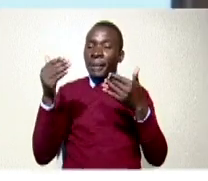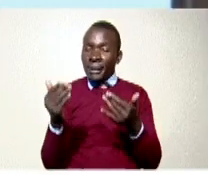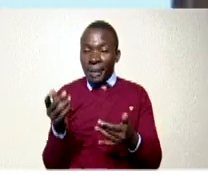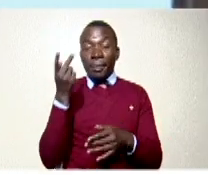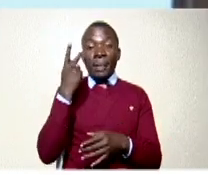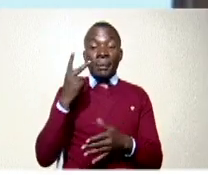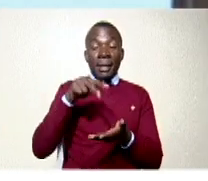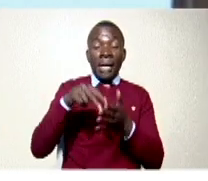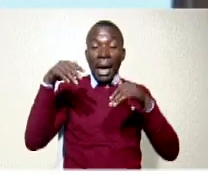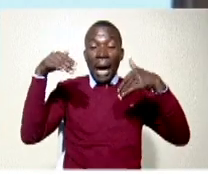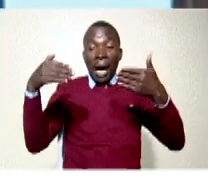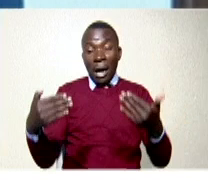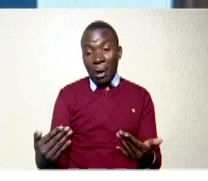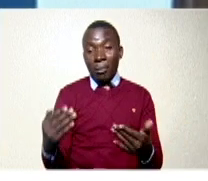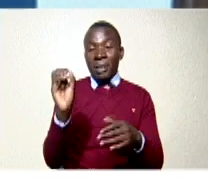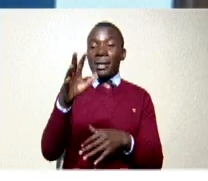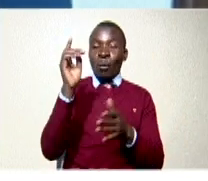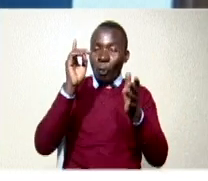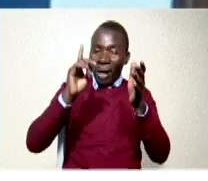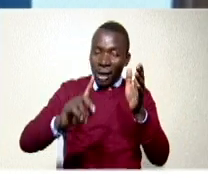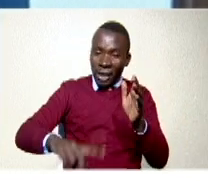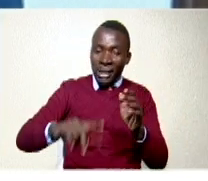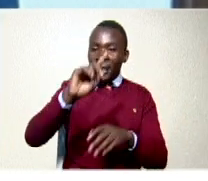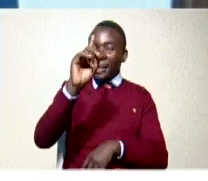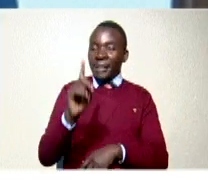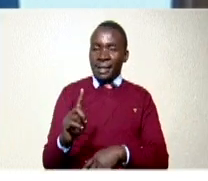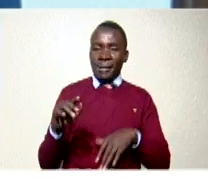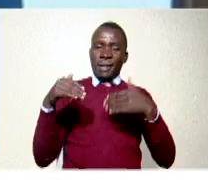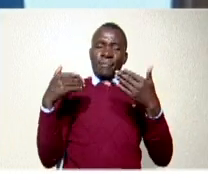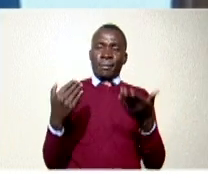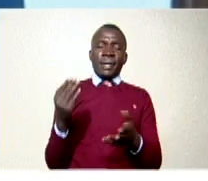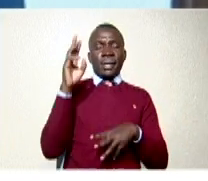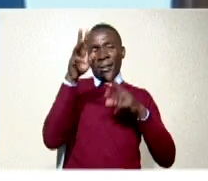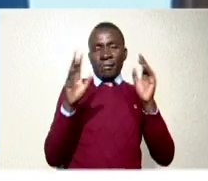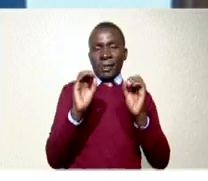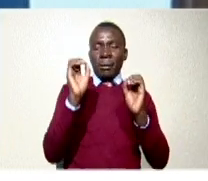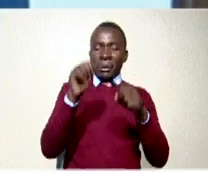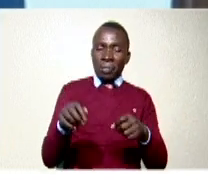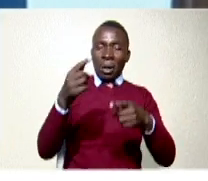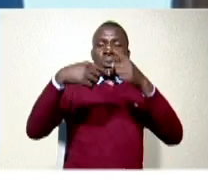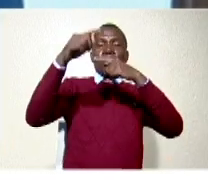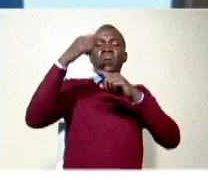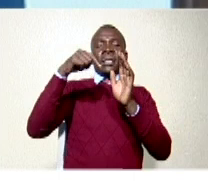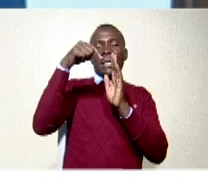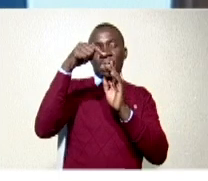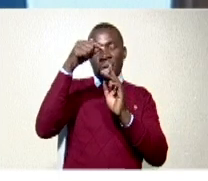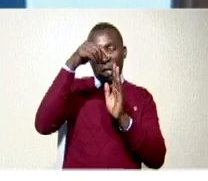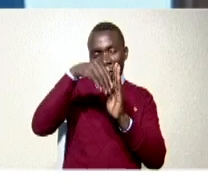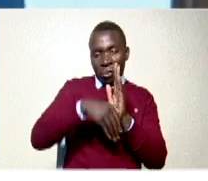bihagaze gute biraterwa n'iki ntago mufite impungenge ko byasubiza inyuma iyo nzira igihugu cyari